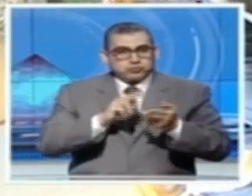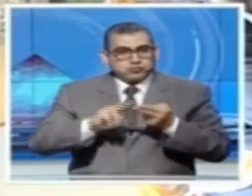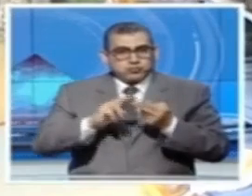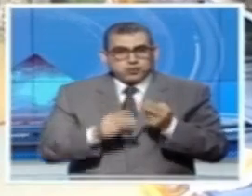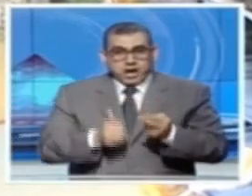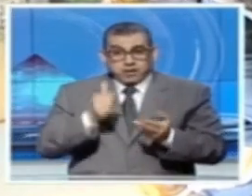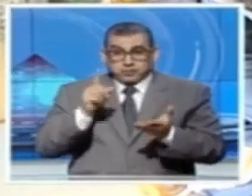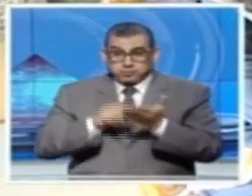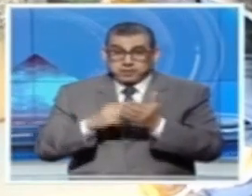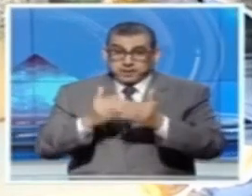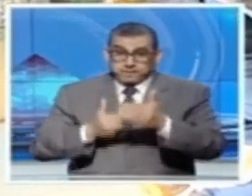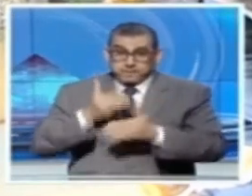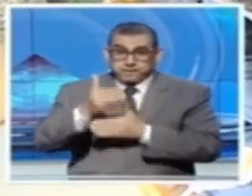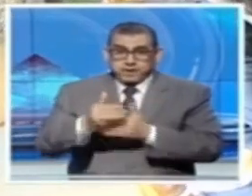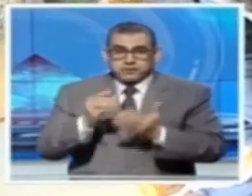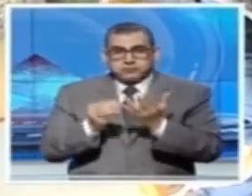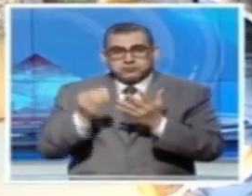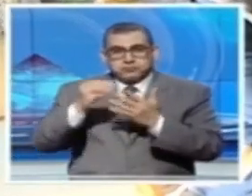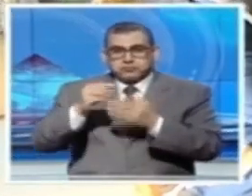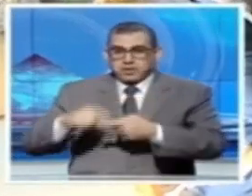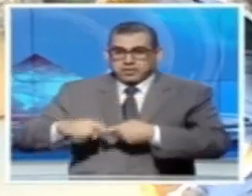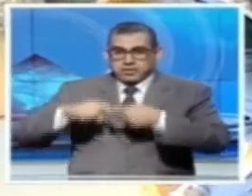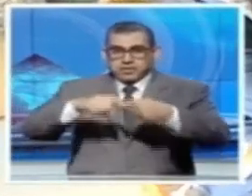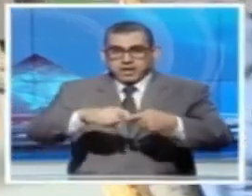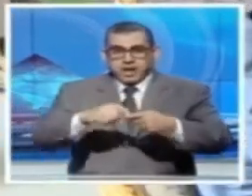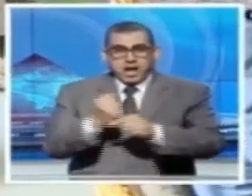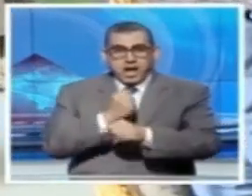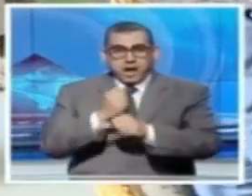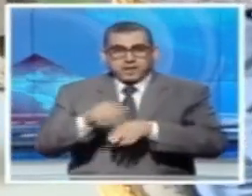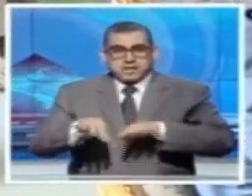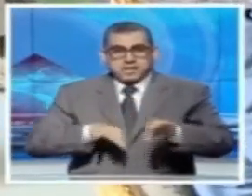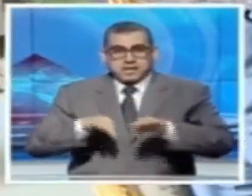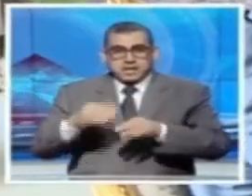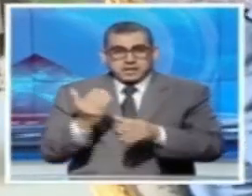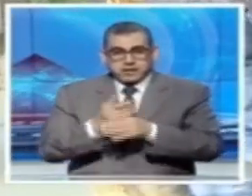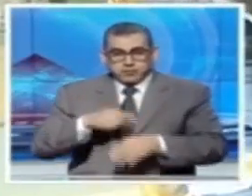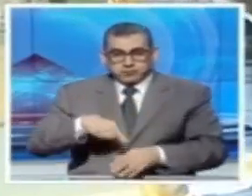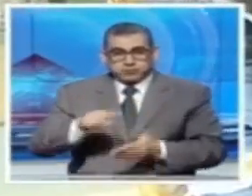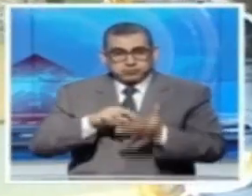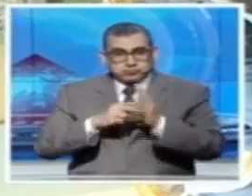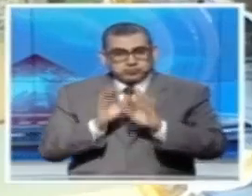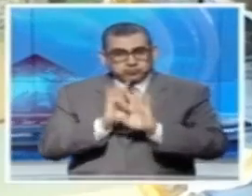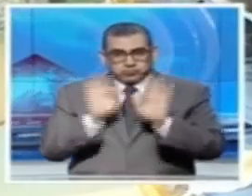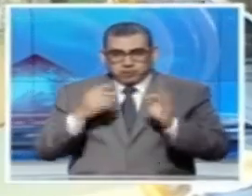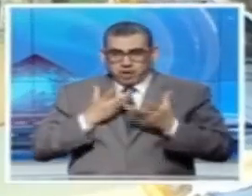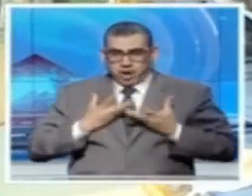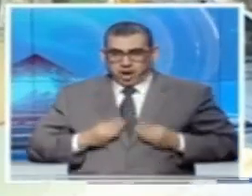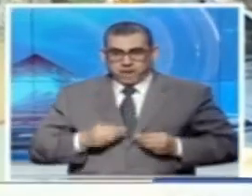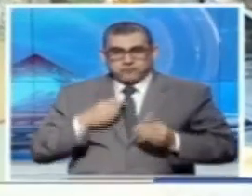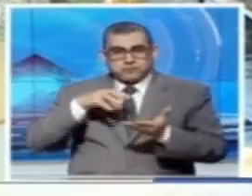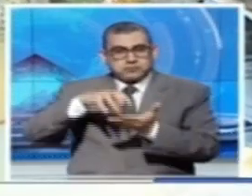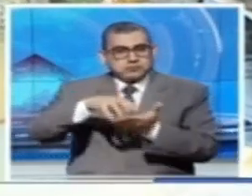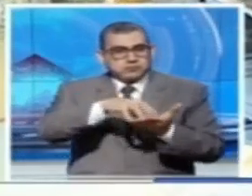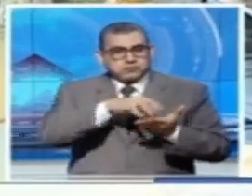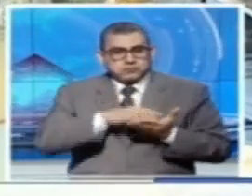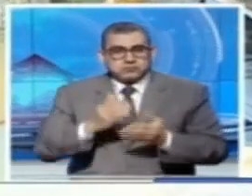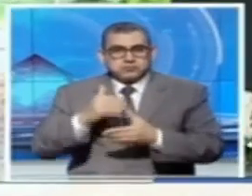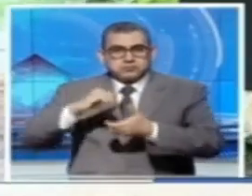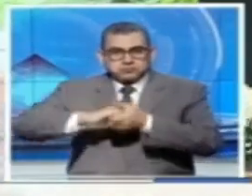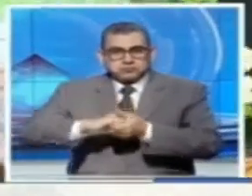ثم استكمال المسار الانتقالي والعملية السياسية على النحو الذي يحافظ على وحدة وتماسك